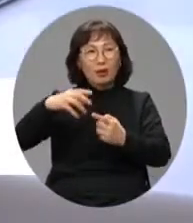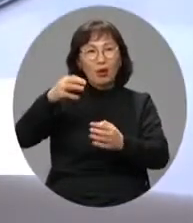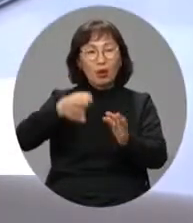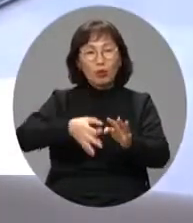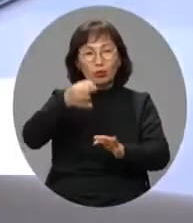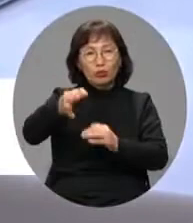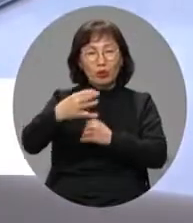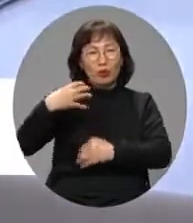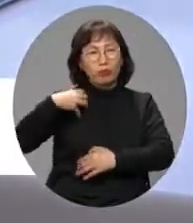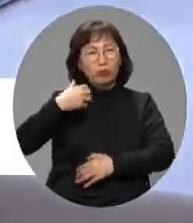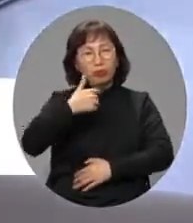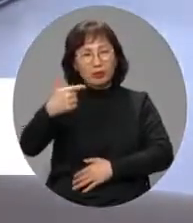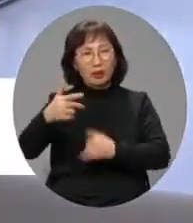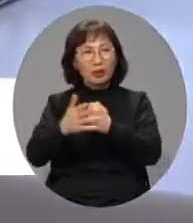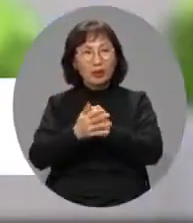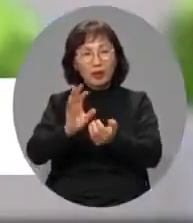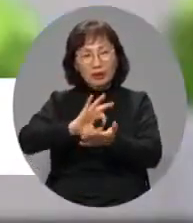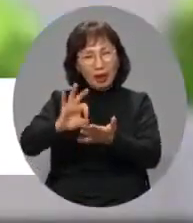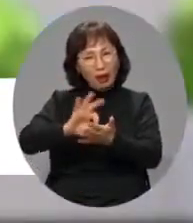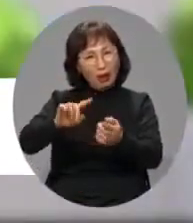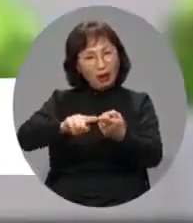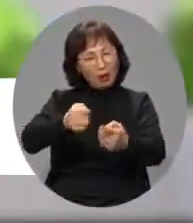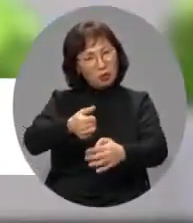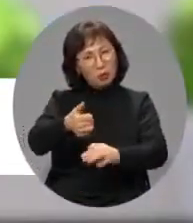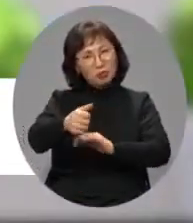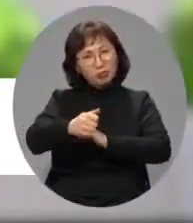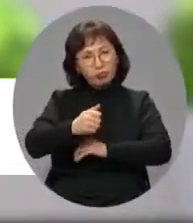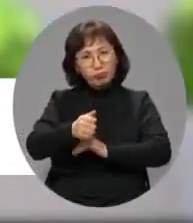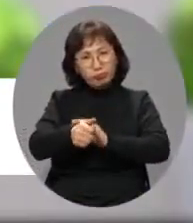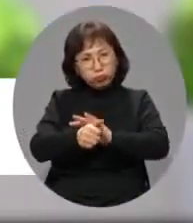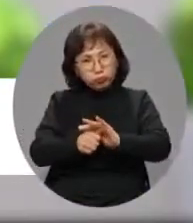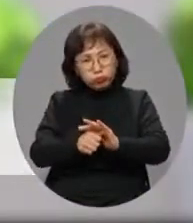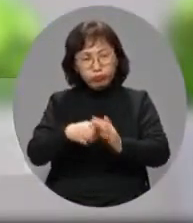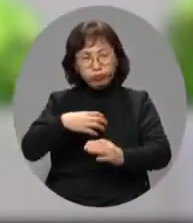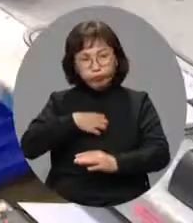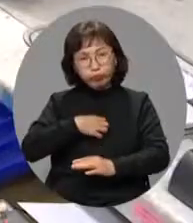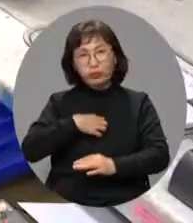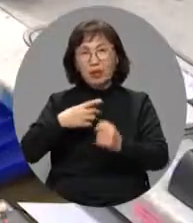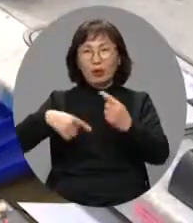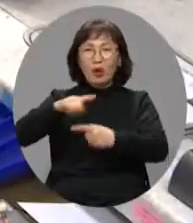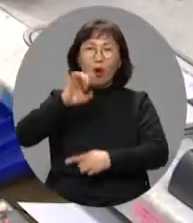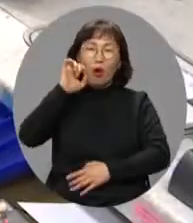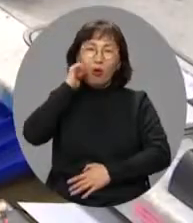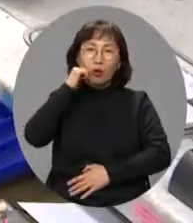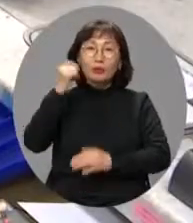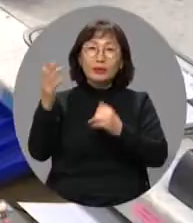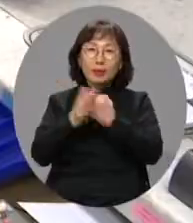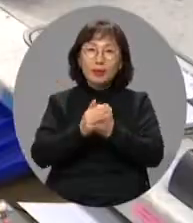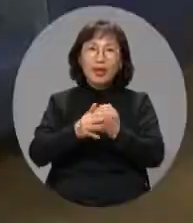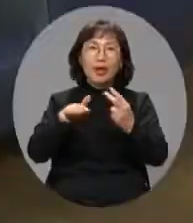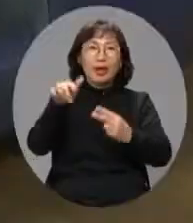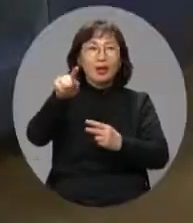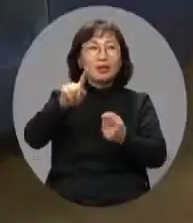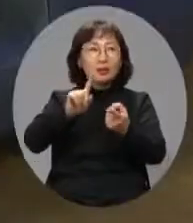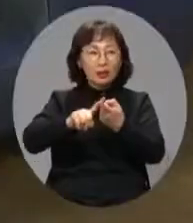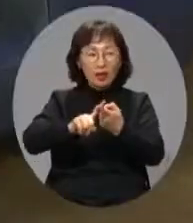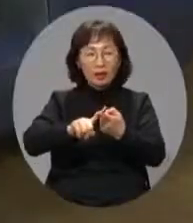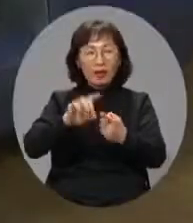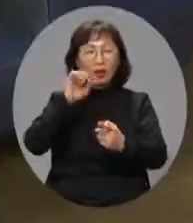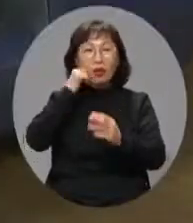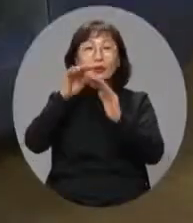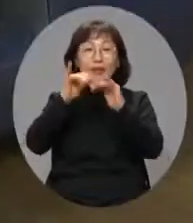소비 여력을 제한한다거나 좀 그런 측면이 있을 수 있어요. 경제적 어려움으로 제2금융권으로 내몰리는